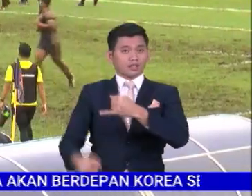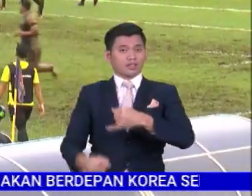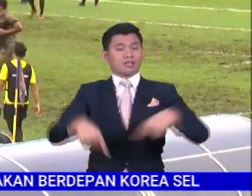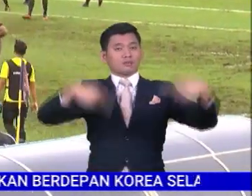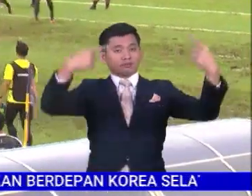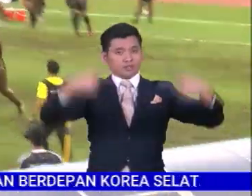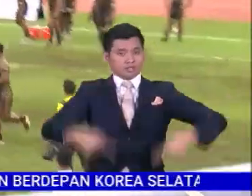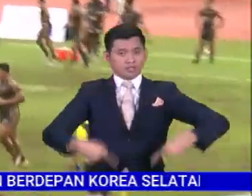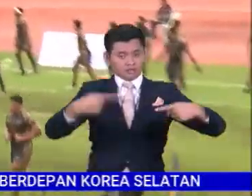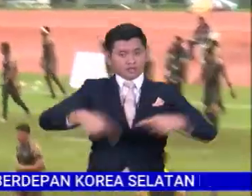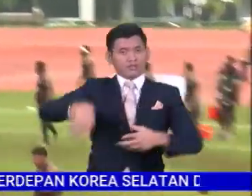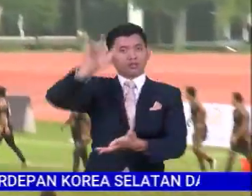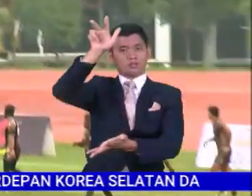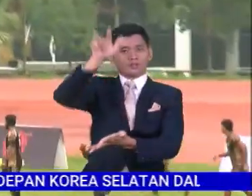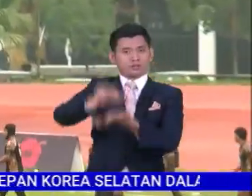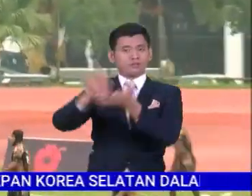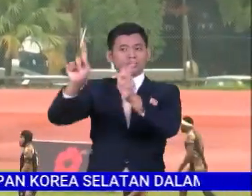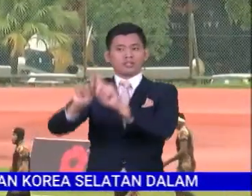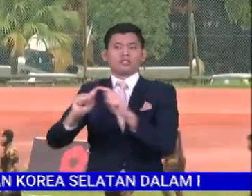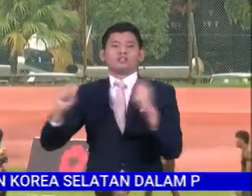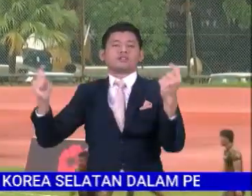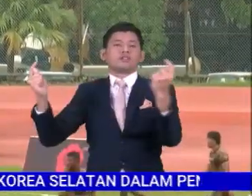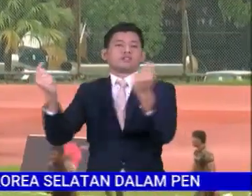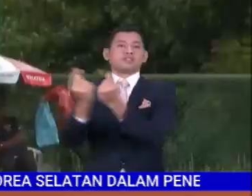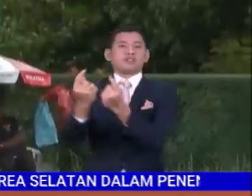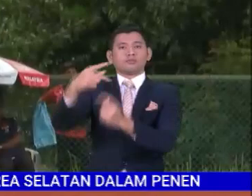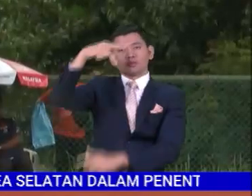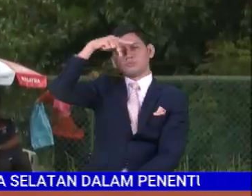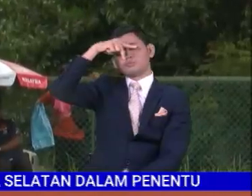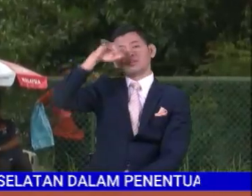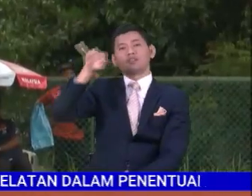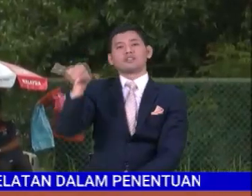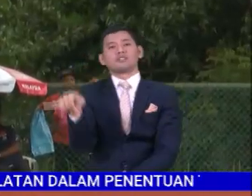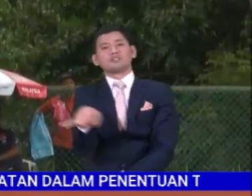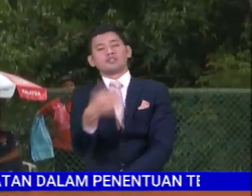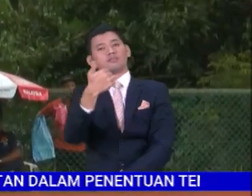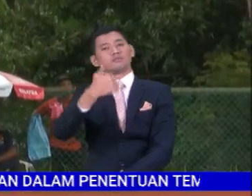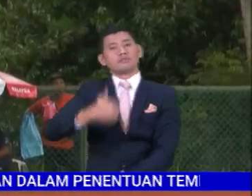sekaligus mengesahkan kejohanan buat skuad kendalian bekas pemain All Black Brad Mika tersebut.